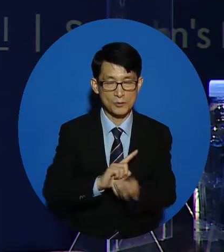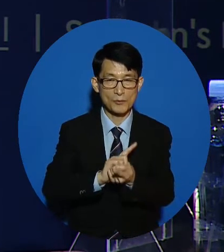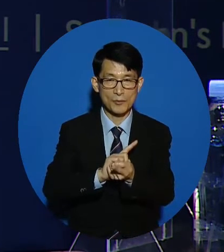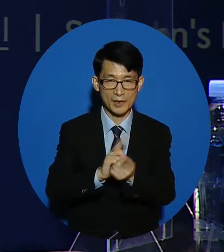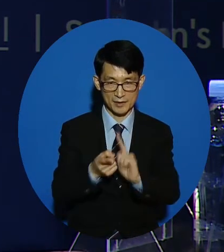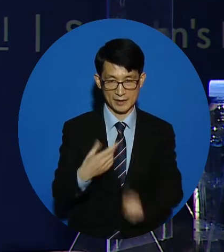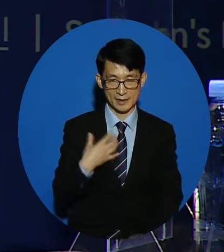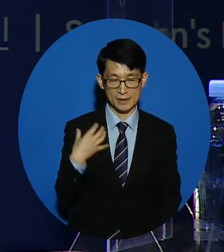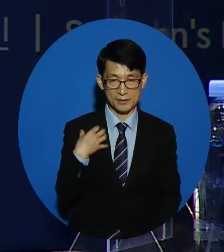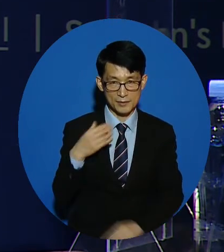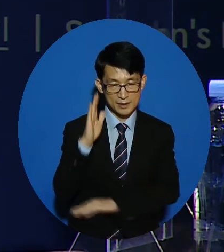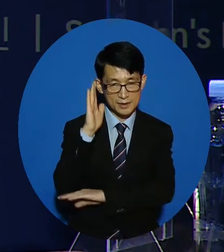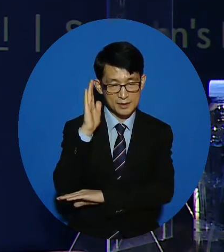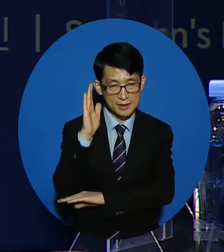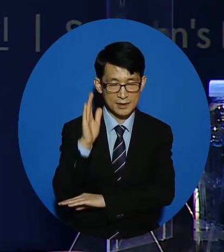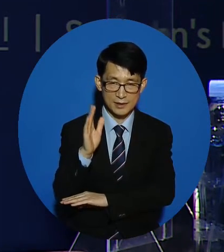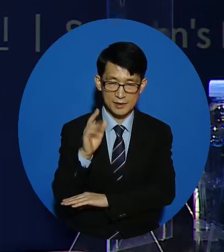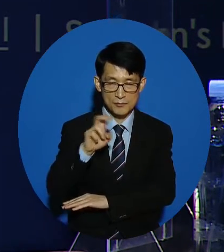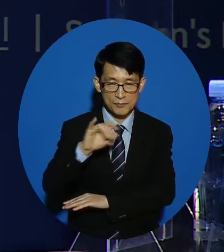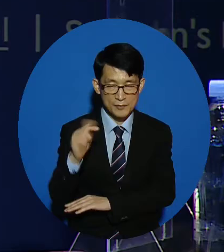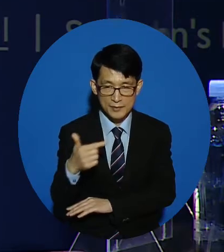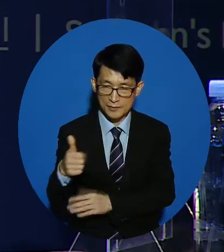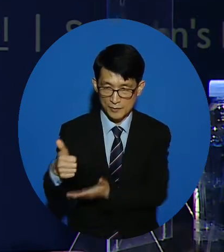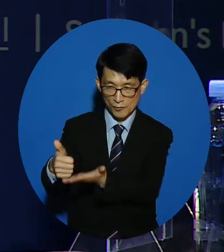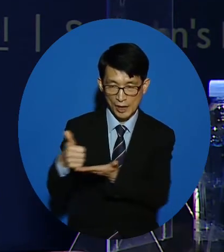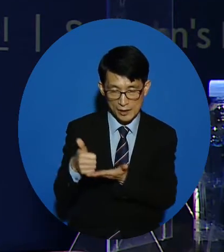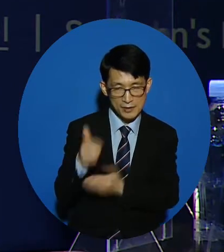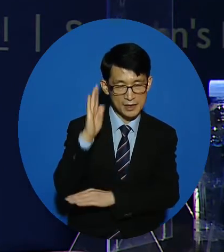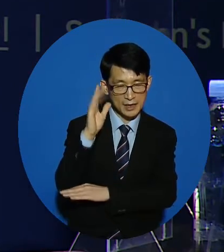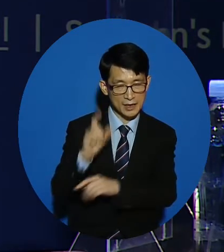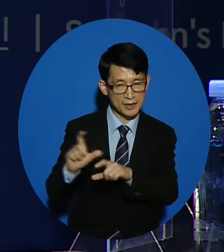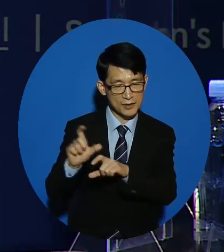말씀을 드리는 것이 아닌가 하는 생각도 듭니다.